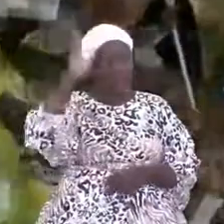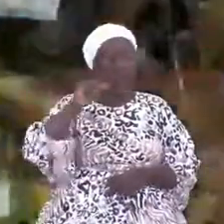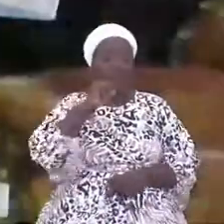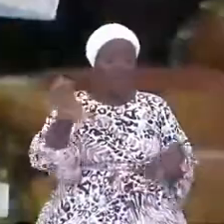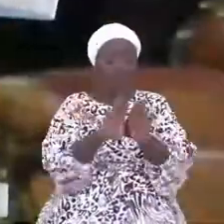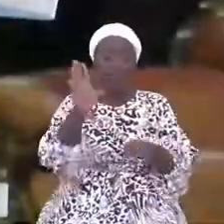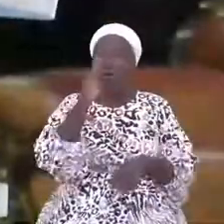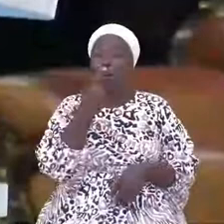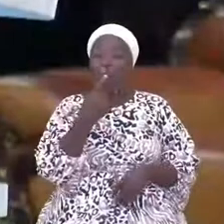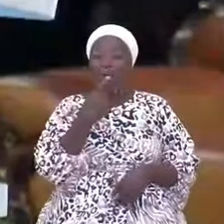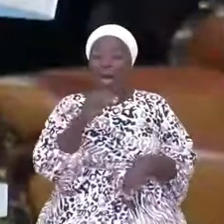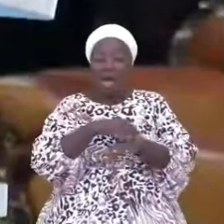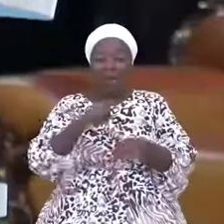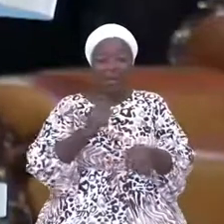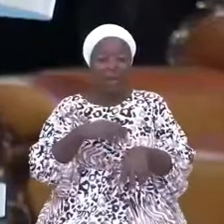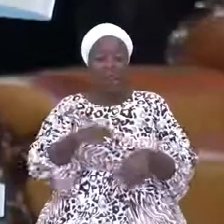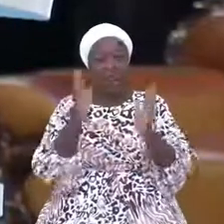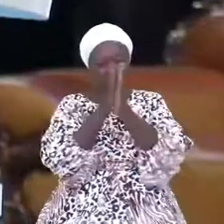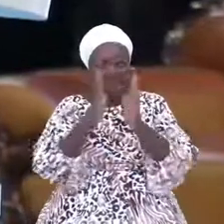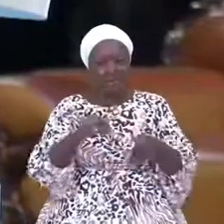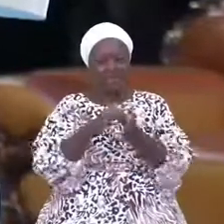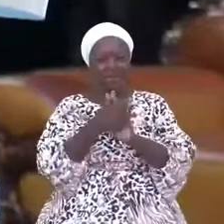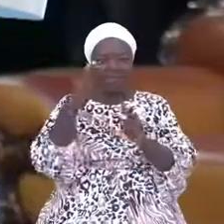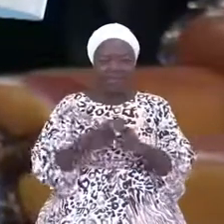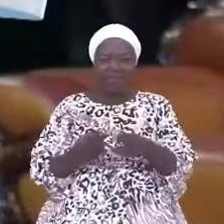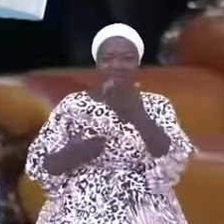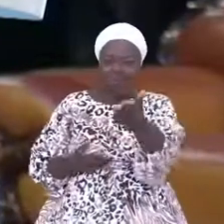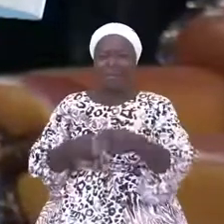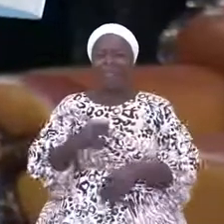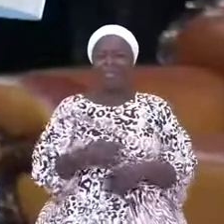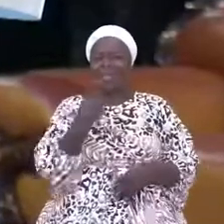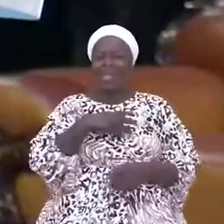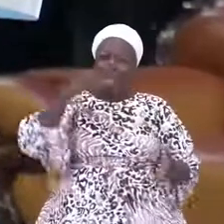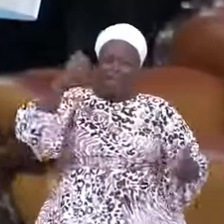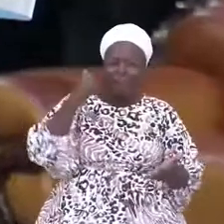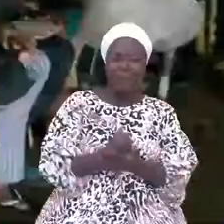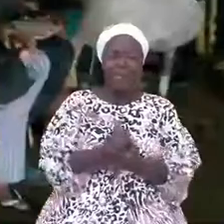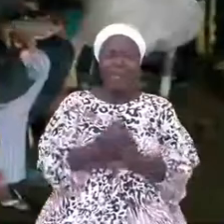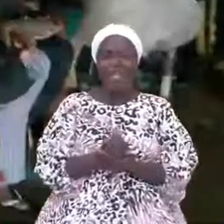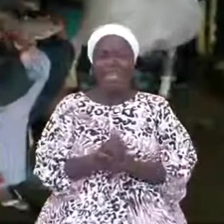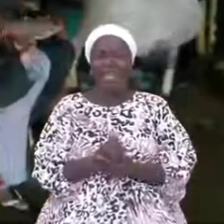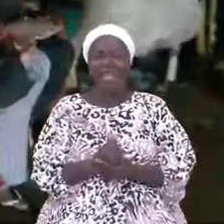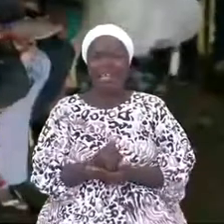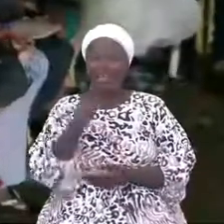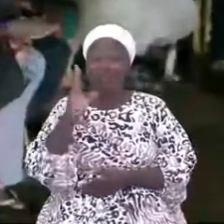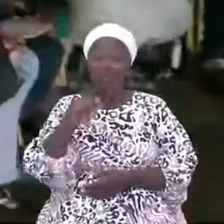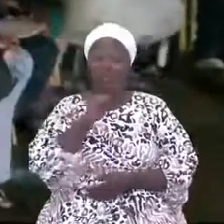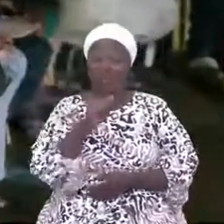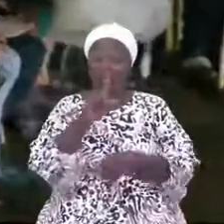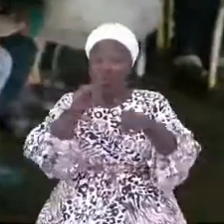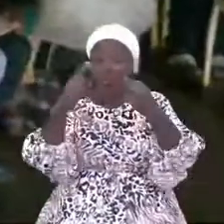taire. Le diable ne va pas fermer ta bouche au moment de la prière. Que je t'entende,